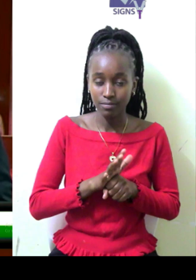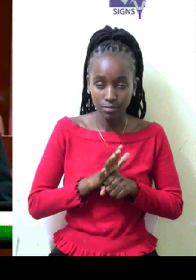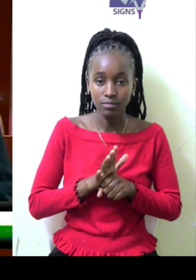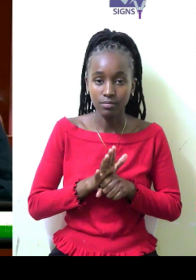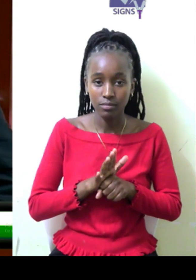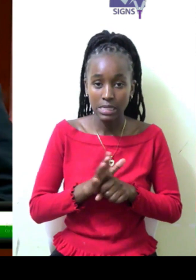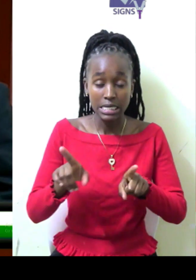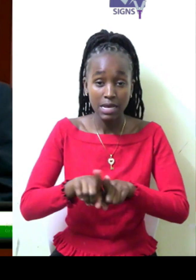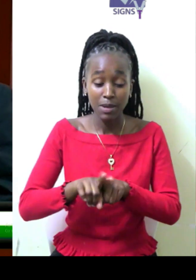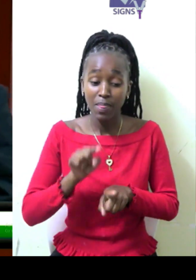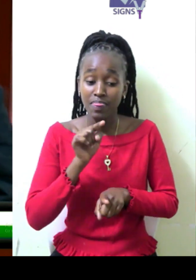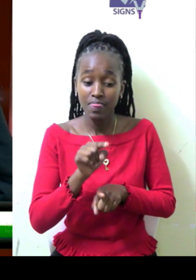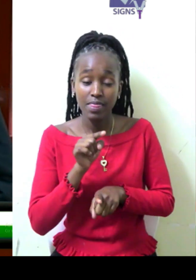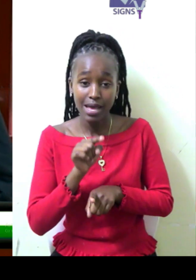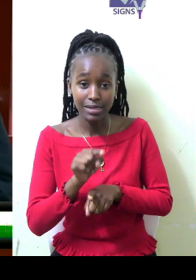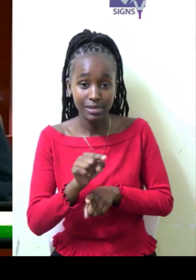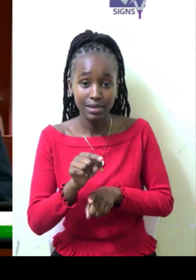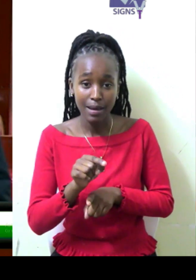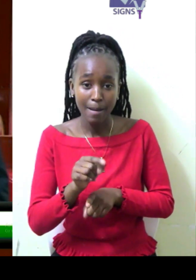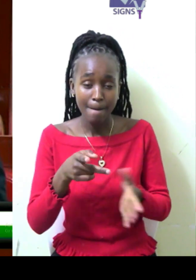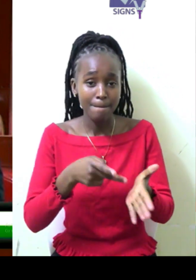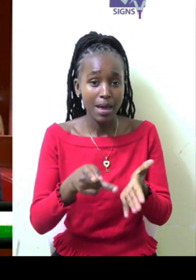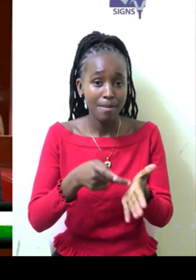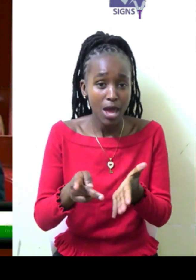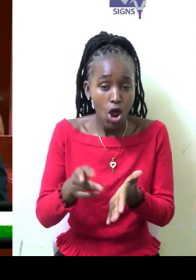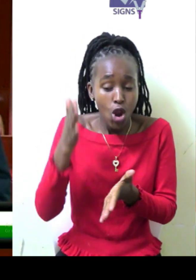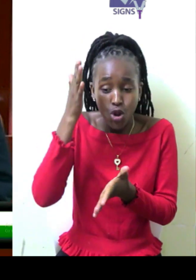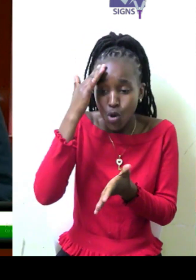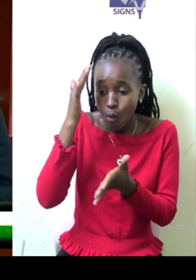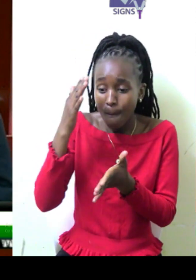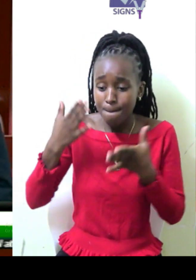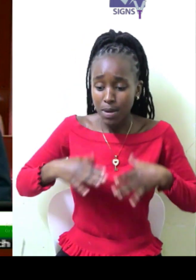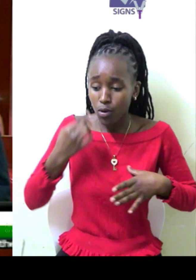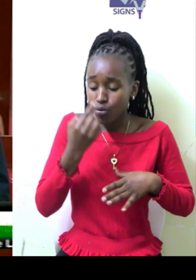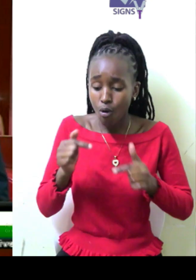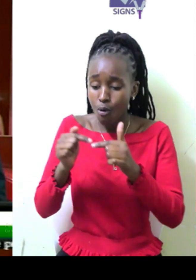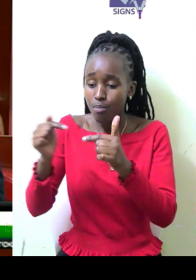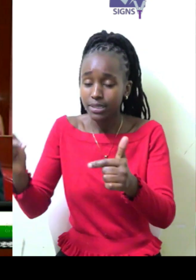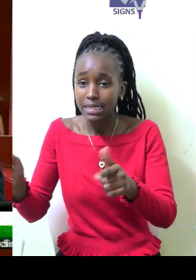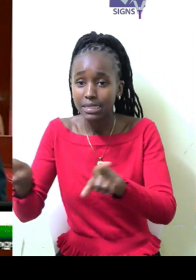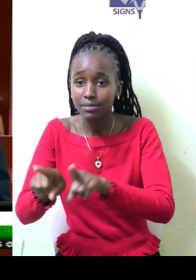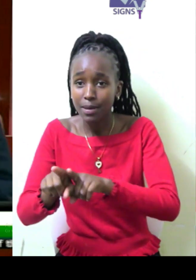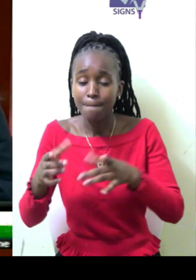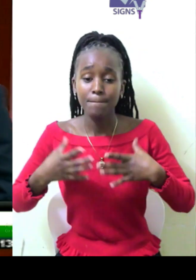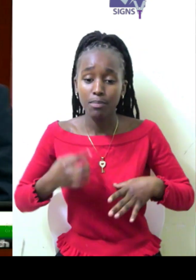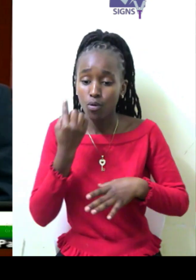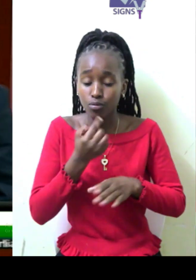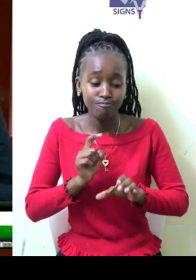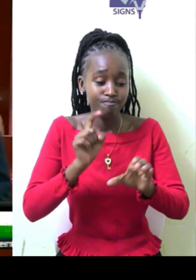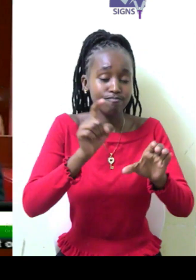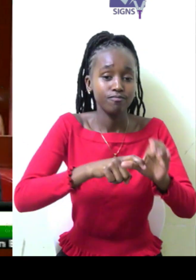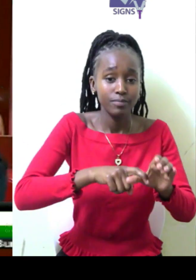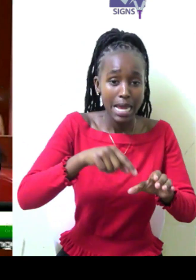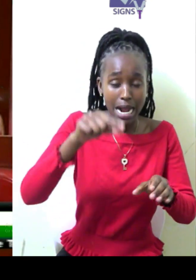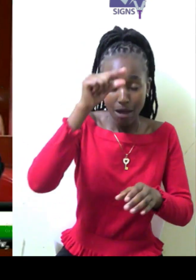na gharama hizi hazijui ni nani yuko upinzani na ni nani yuko ndani ya serikali.